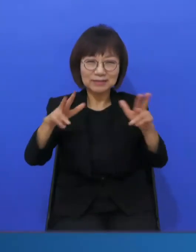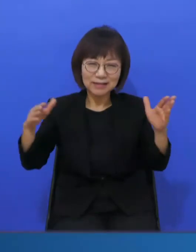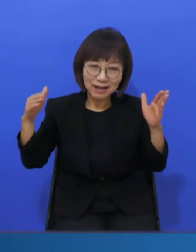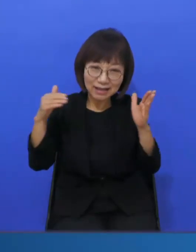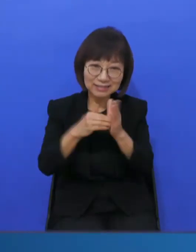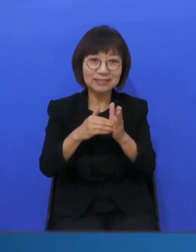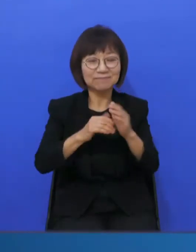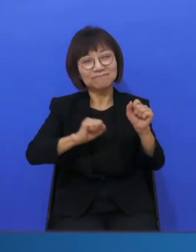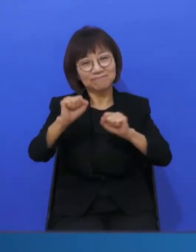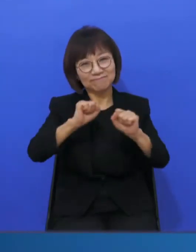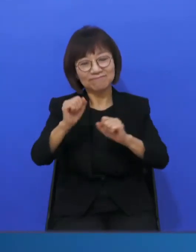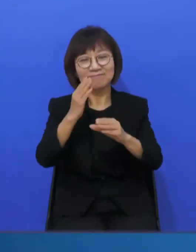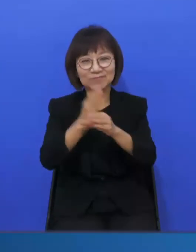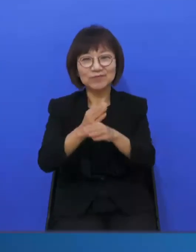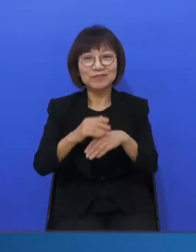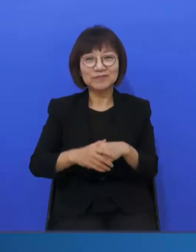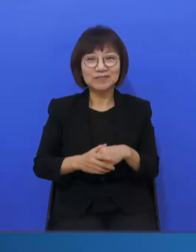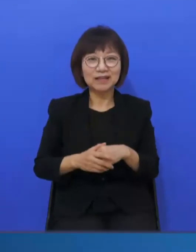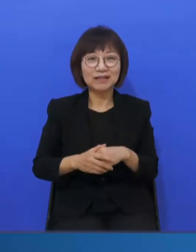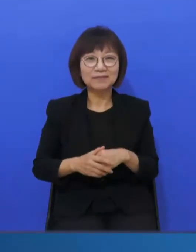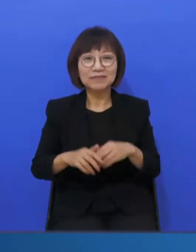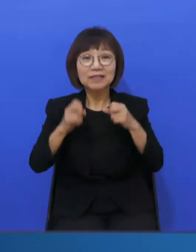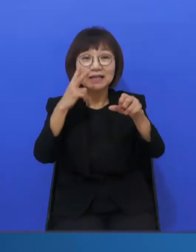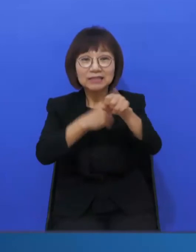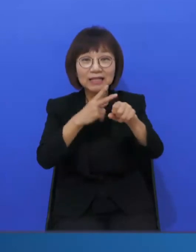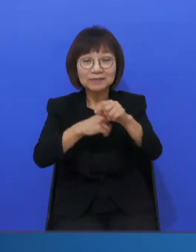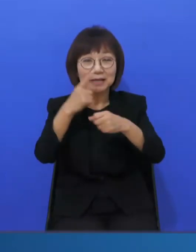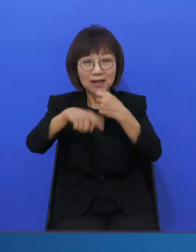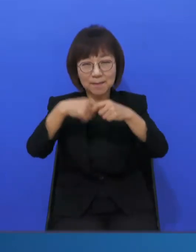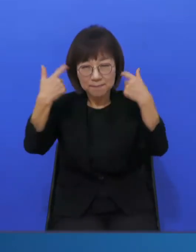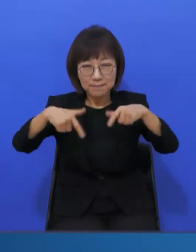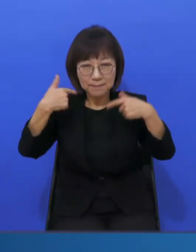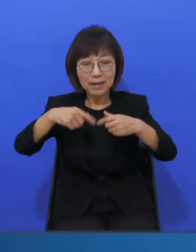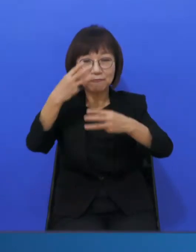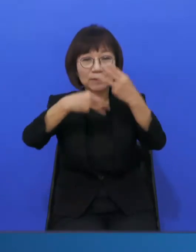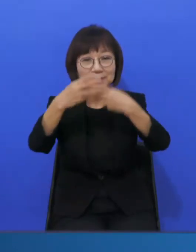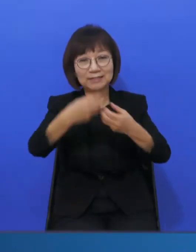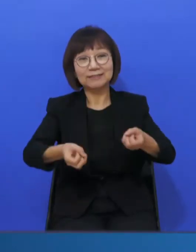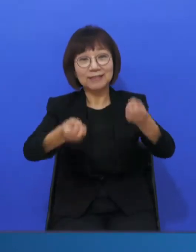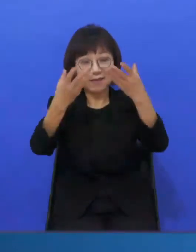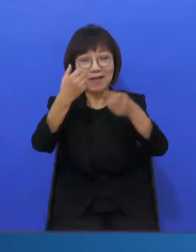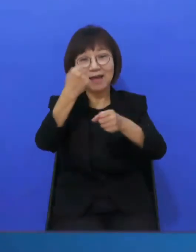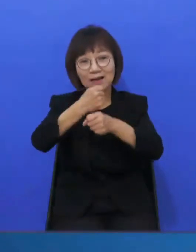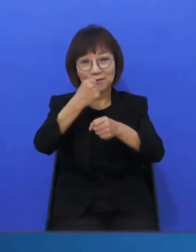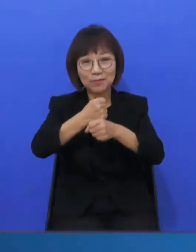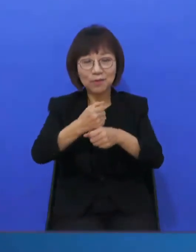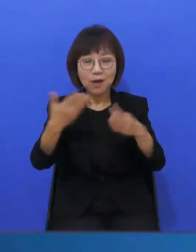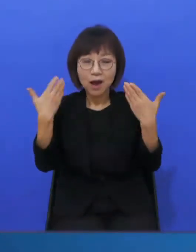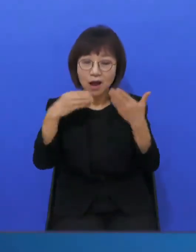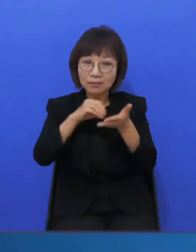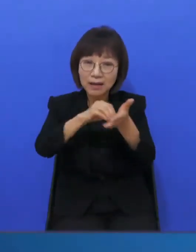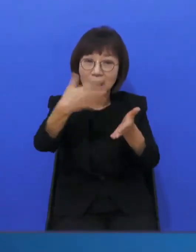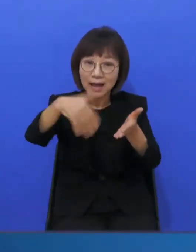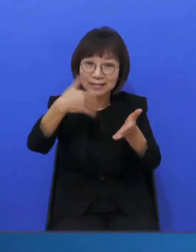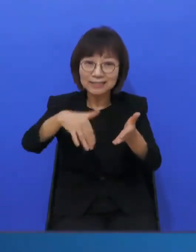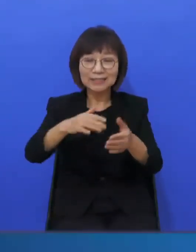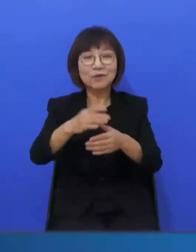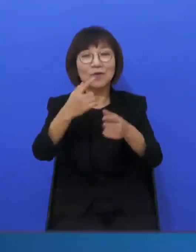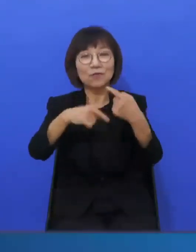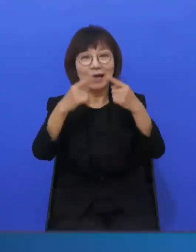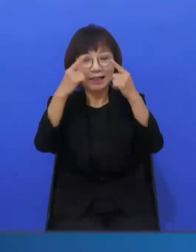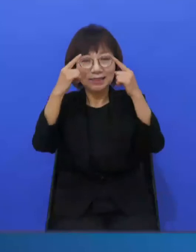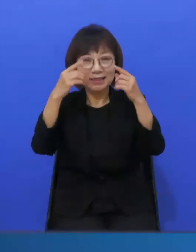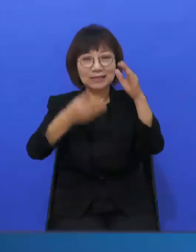지금까지 인도받고 계십니다. 선교사님은 매년 자체 렘넌트 대회를 진행하시며 미치어 렘넌트를 위한